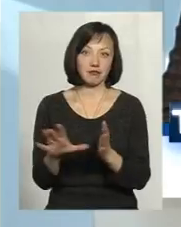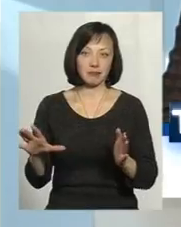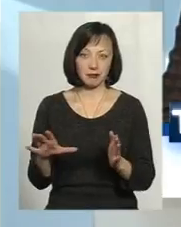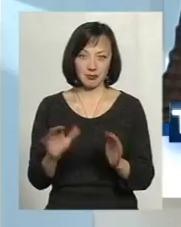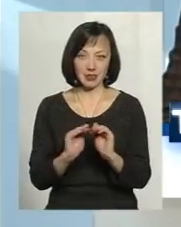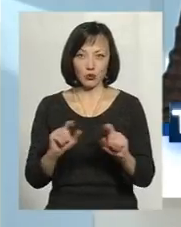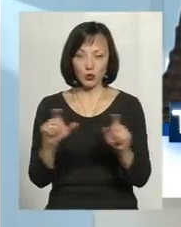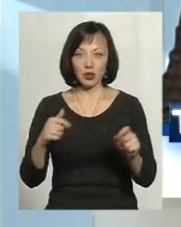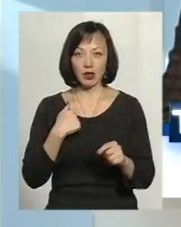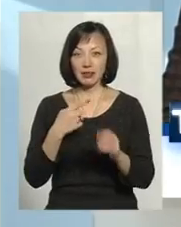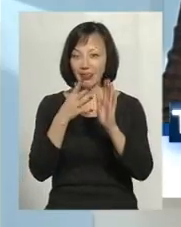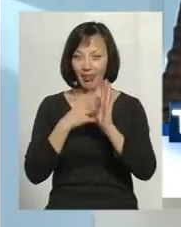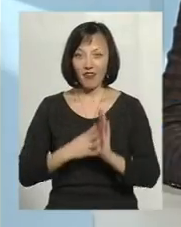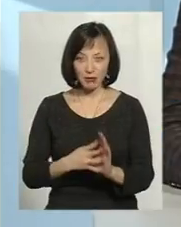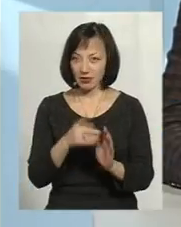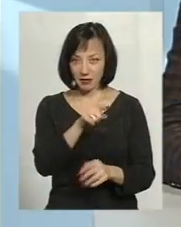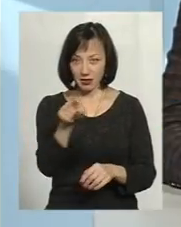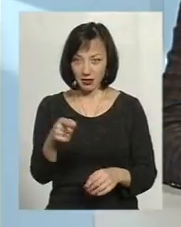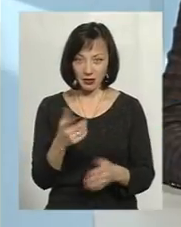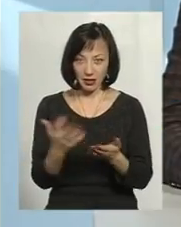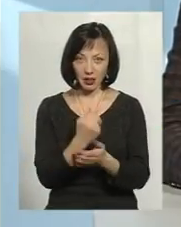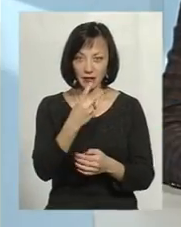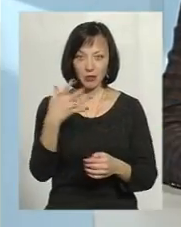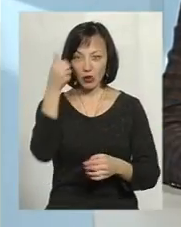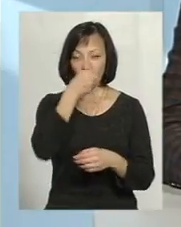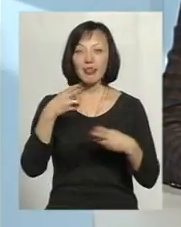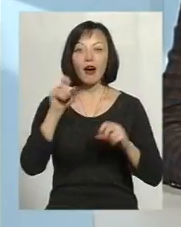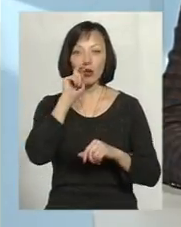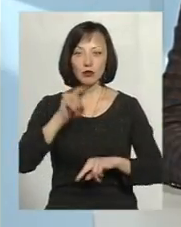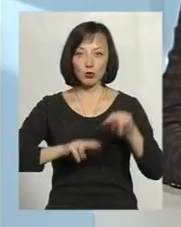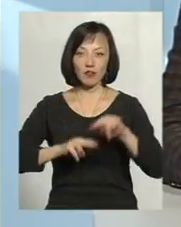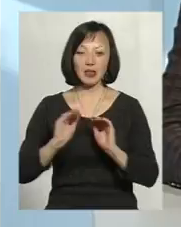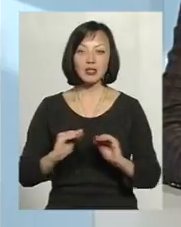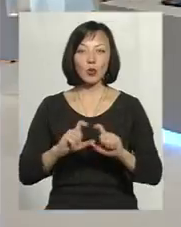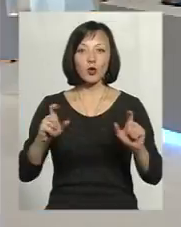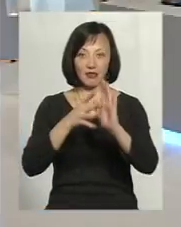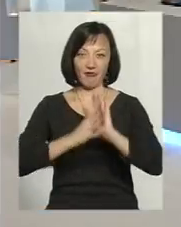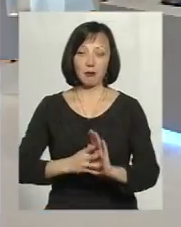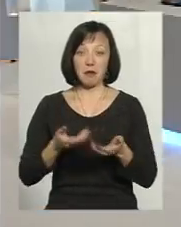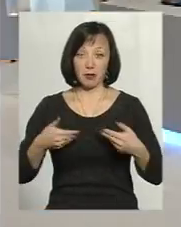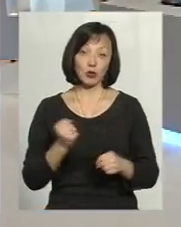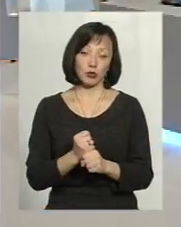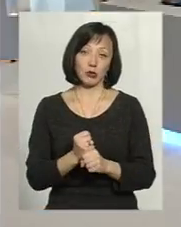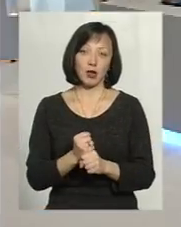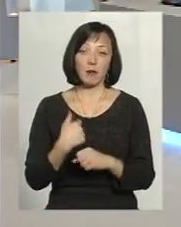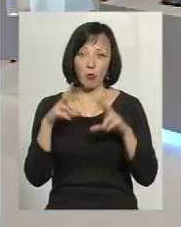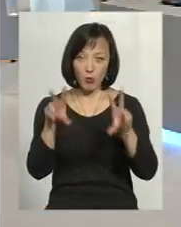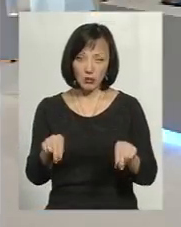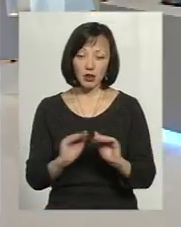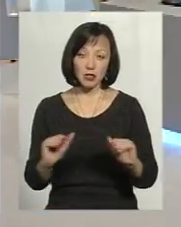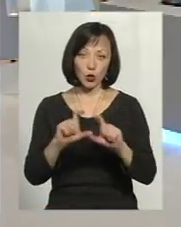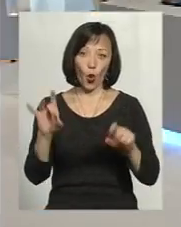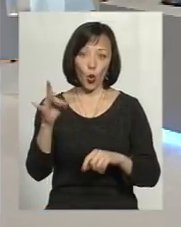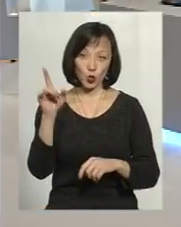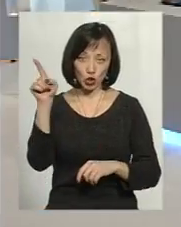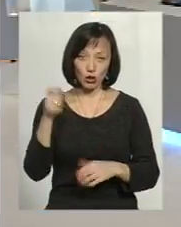9 місяців, я маю сумніви, що ви знайдете з останніх 25 років, де в Україні збудували садочок за 9 місяців. Ми це зробили. Ми пообіцяли садочок на